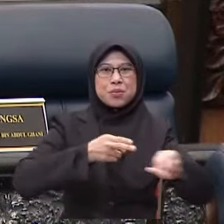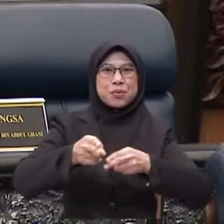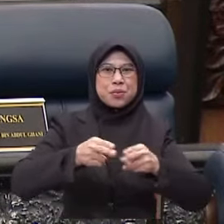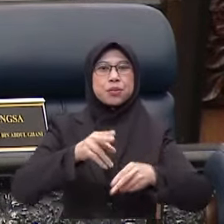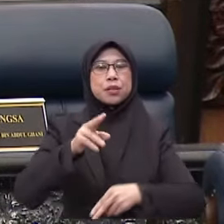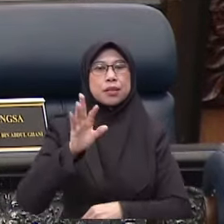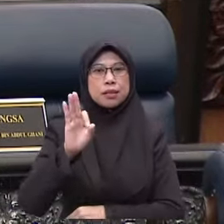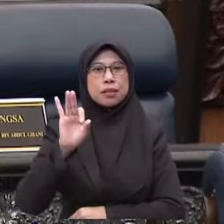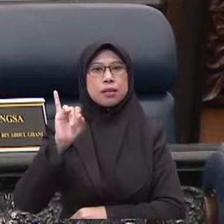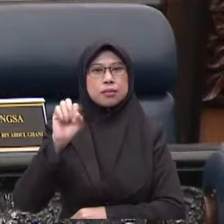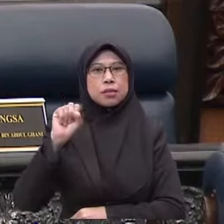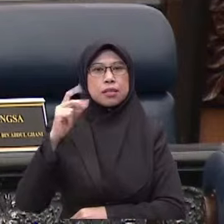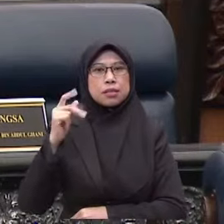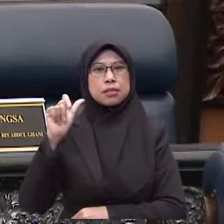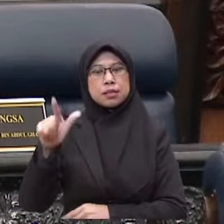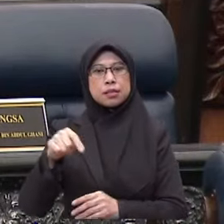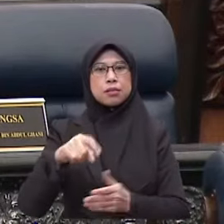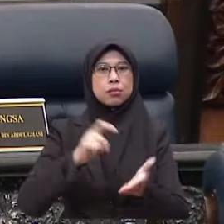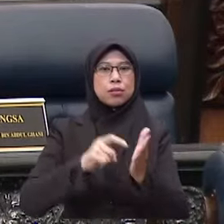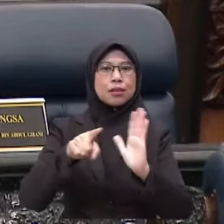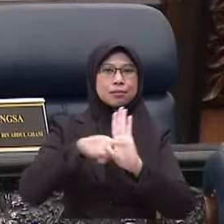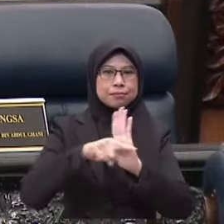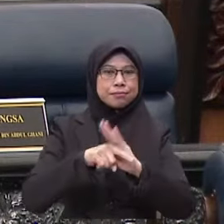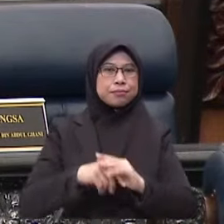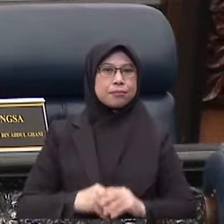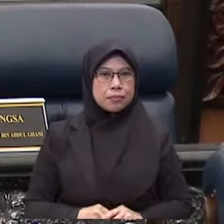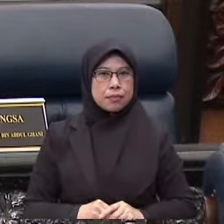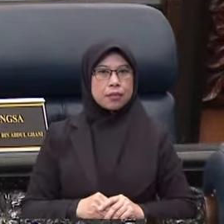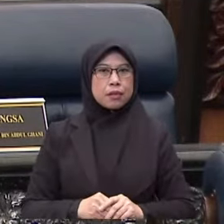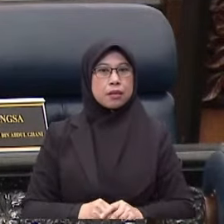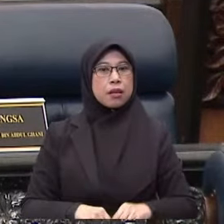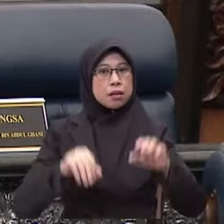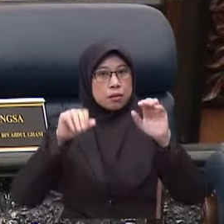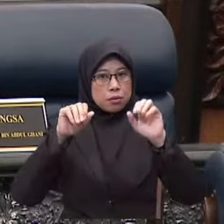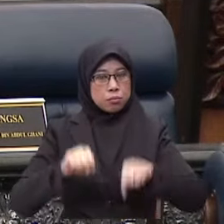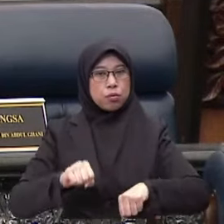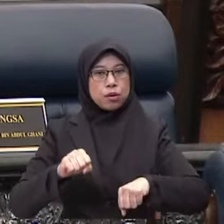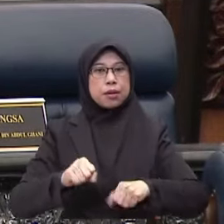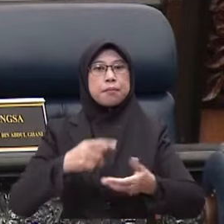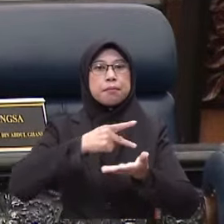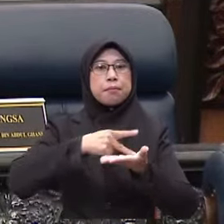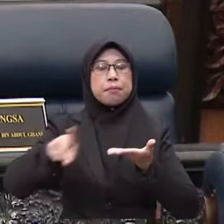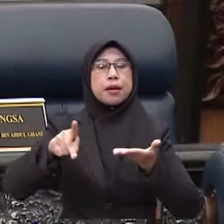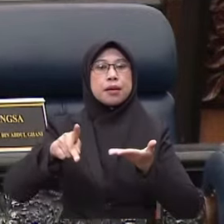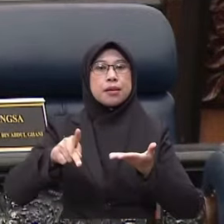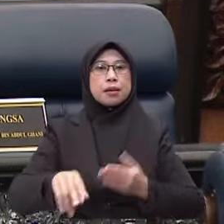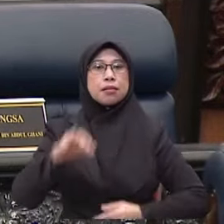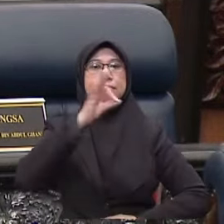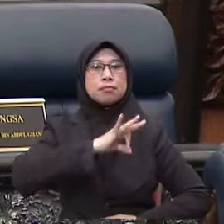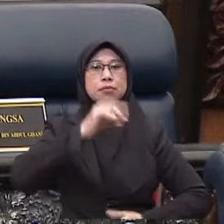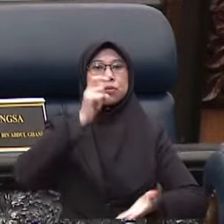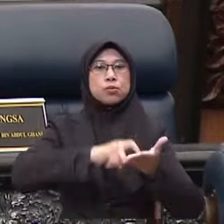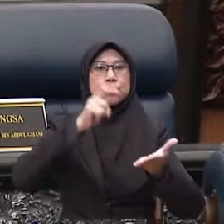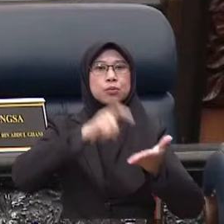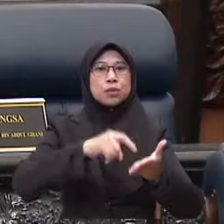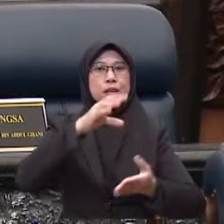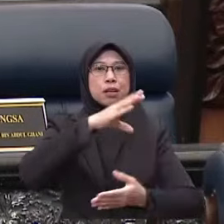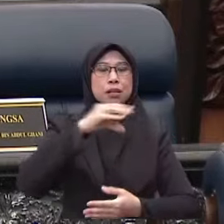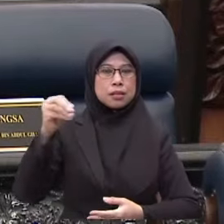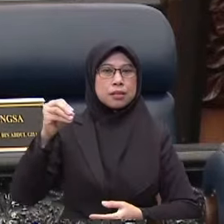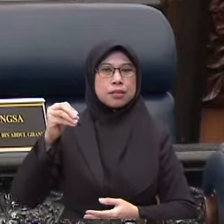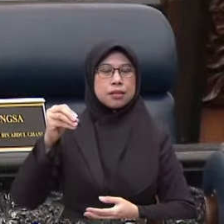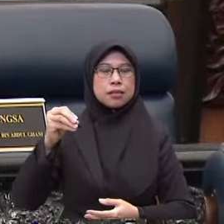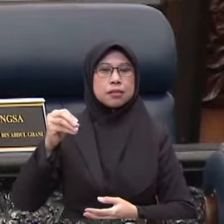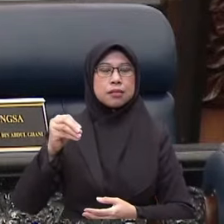pun fisal kemampuan membayar semula faedah hutang dan hutang akan maruhi sentimen